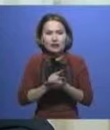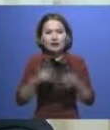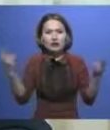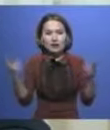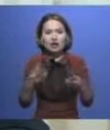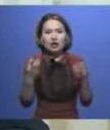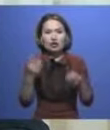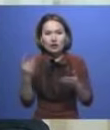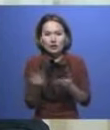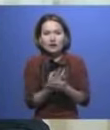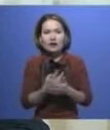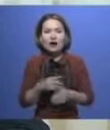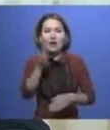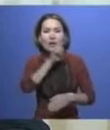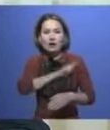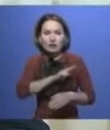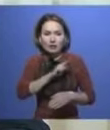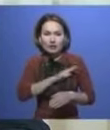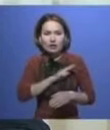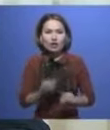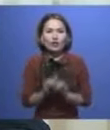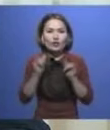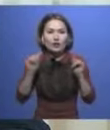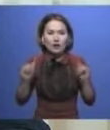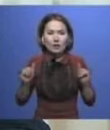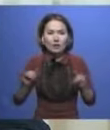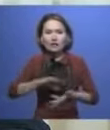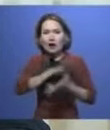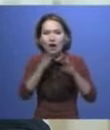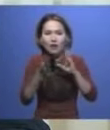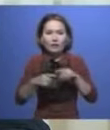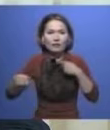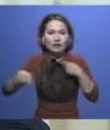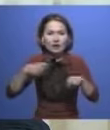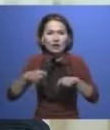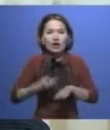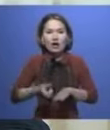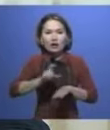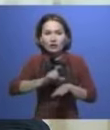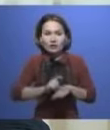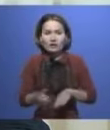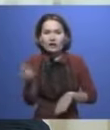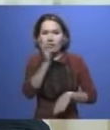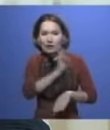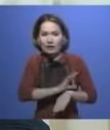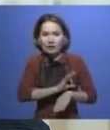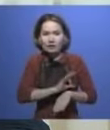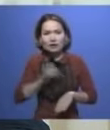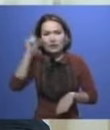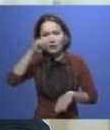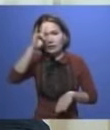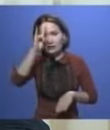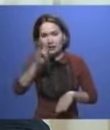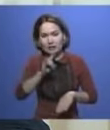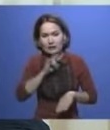еще раз поработать над тем, чтобы увеличить объем торговли. Это выгодно обеим государствам. Короткое плечо